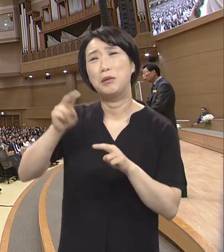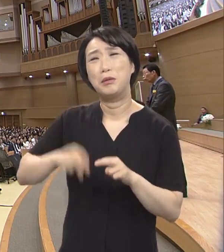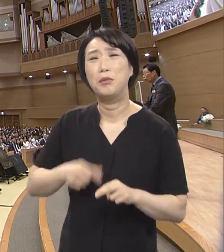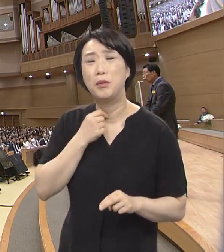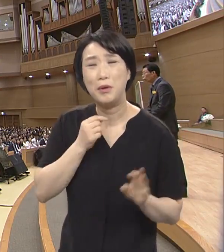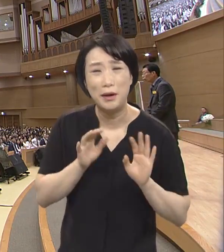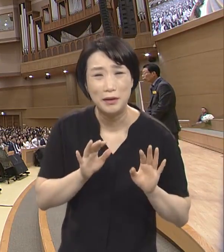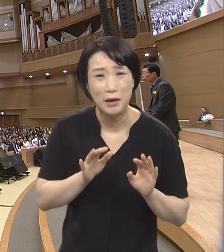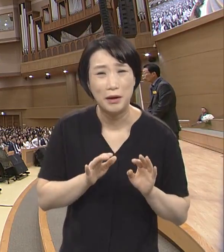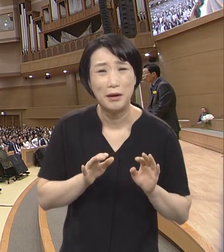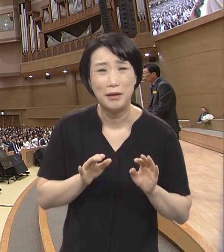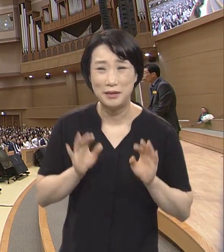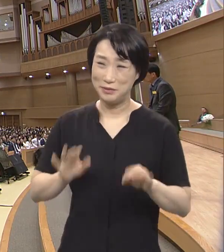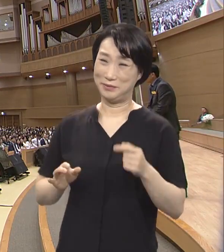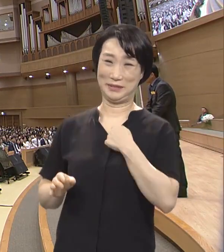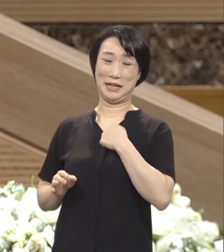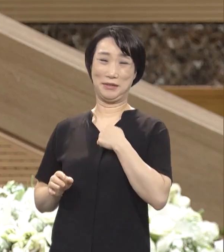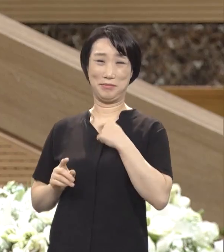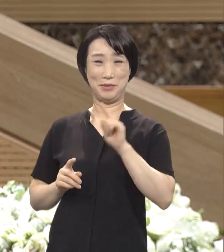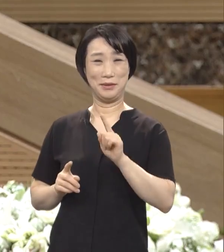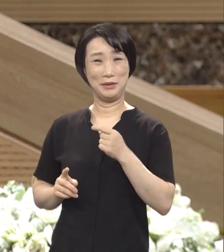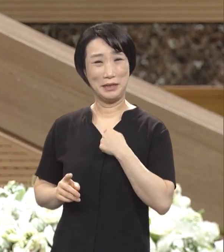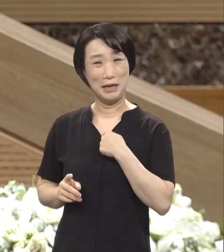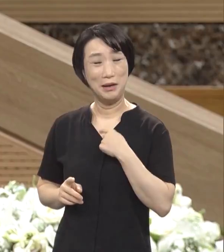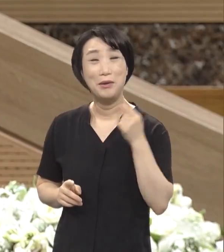그럼 나도 왜